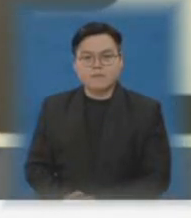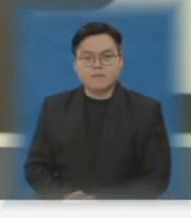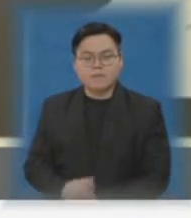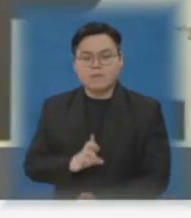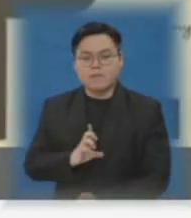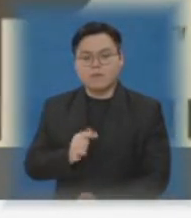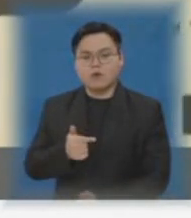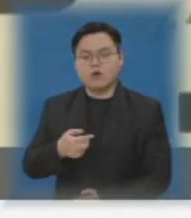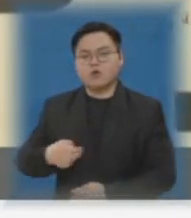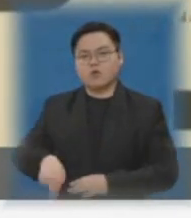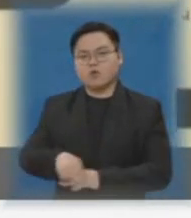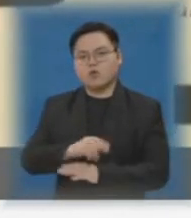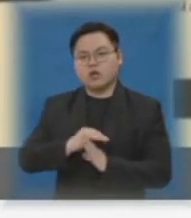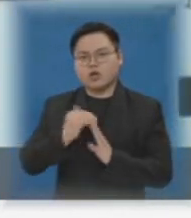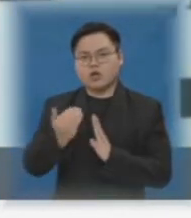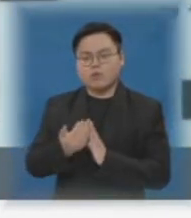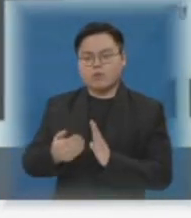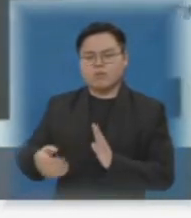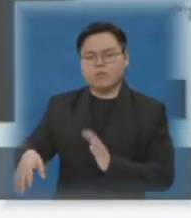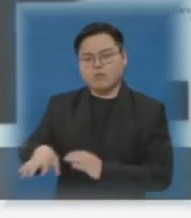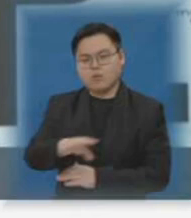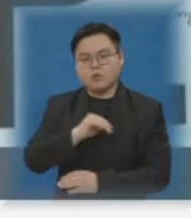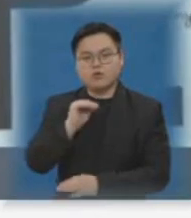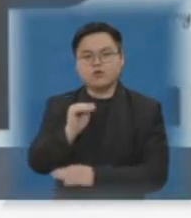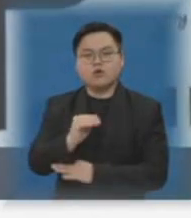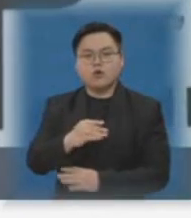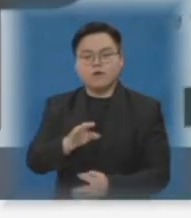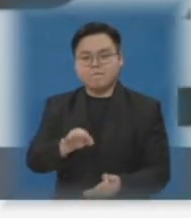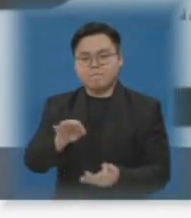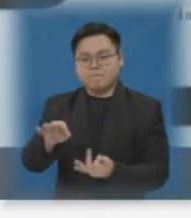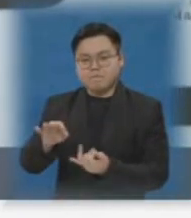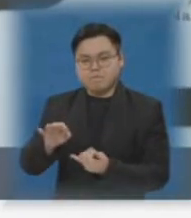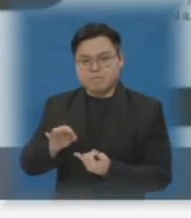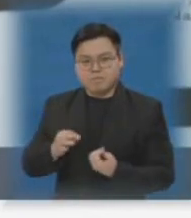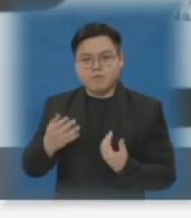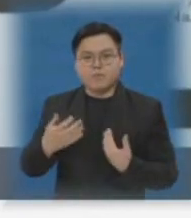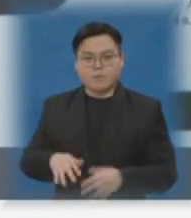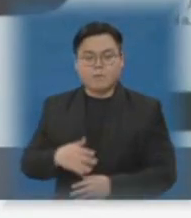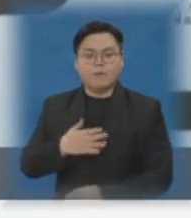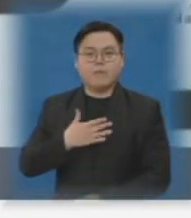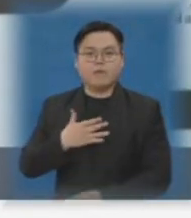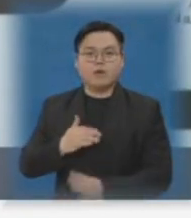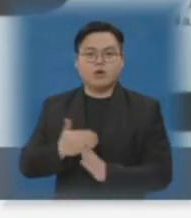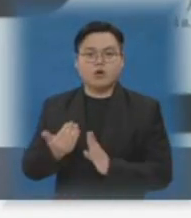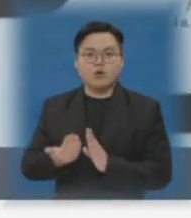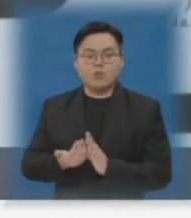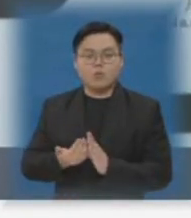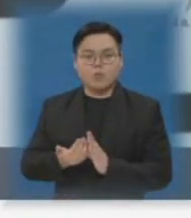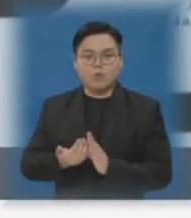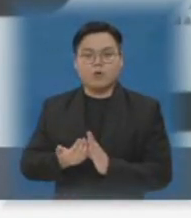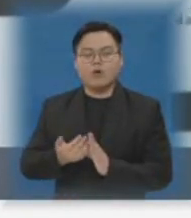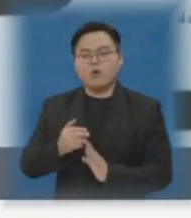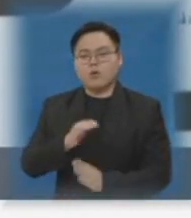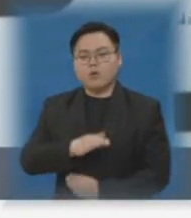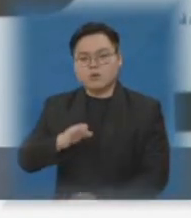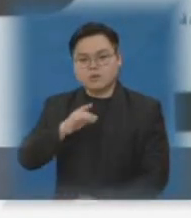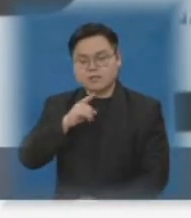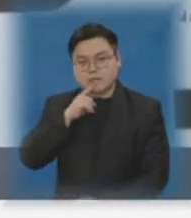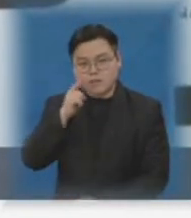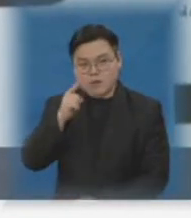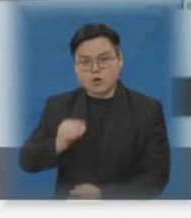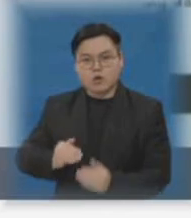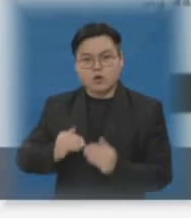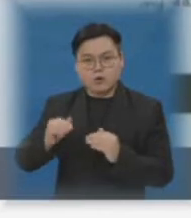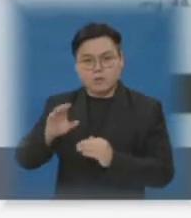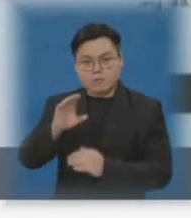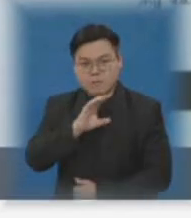Баянголт үүргийн нийт гэр бүлүүдийнхаа төлөөллөөс бас сонгож аваад манай гэр бүл хүүхд залуучуудын хөгжлийн хилтэс нийслэлийн